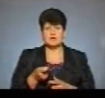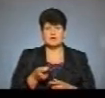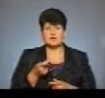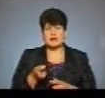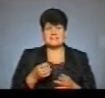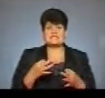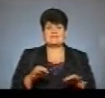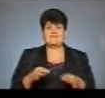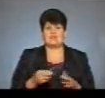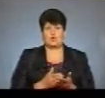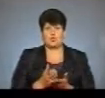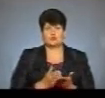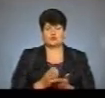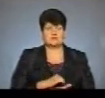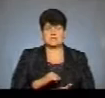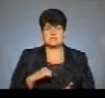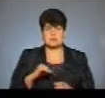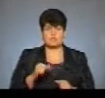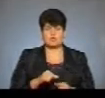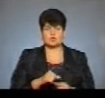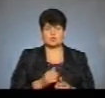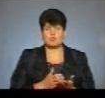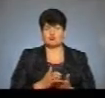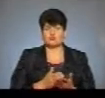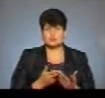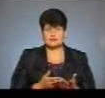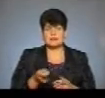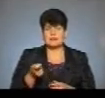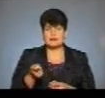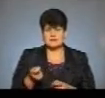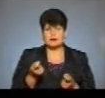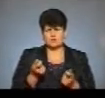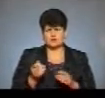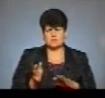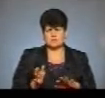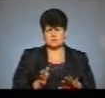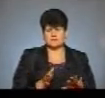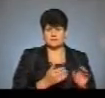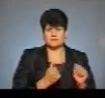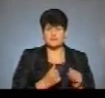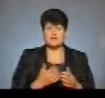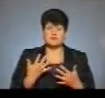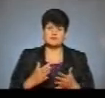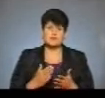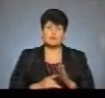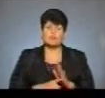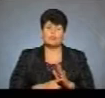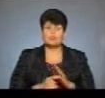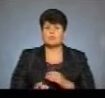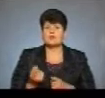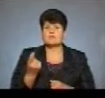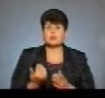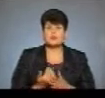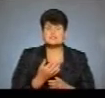де ти сам себе можеш обслужити на самообслуговуванні. І також касири потрохи будуть відходити. Але вже появився, наприклад, нова професія –